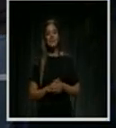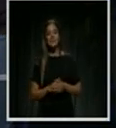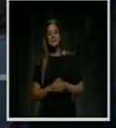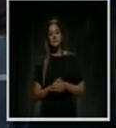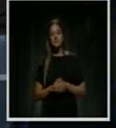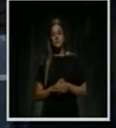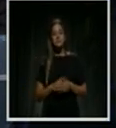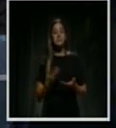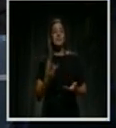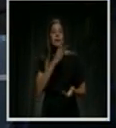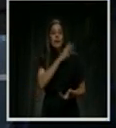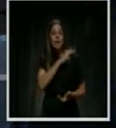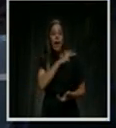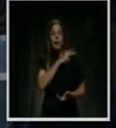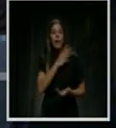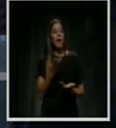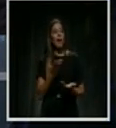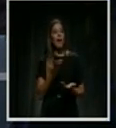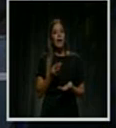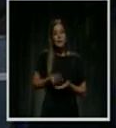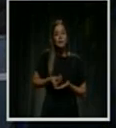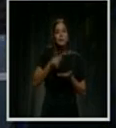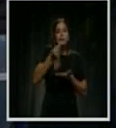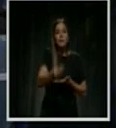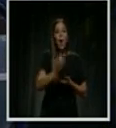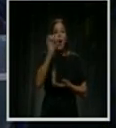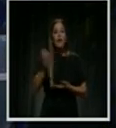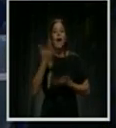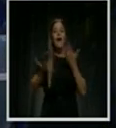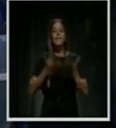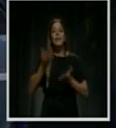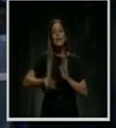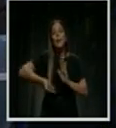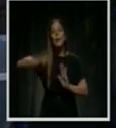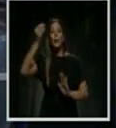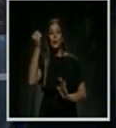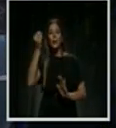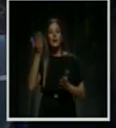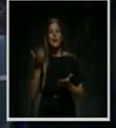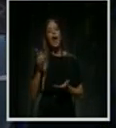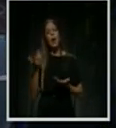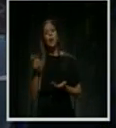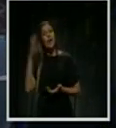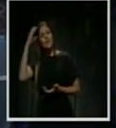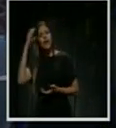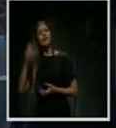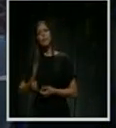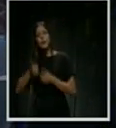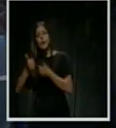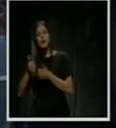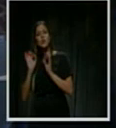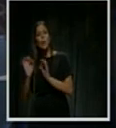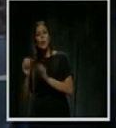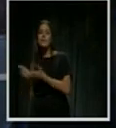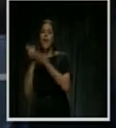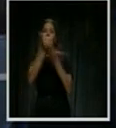jerġa' li mallem tas-servizzju tal-prodott. Ejnu tieħ tax credit ma jridx. Allura daw kollha aħna impenjati